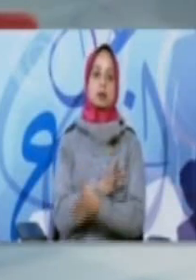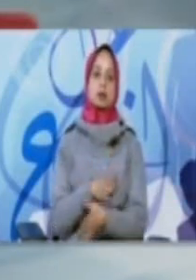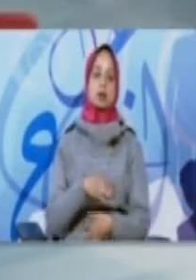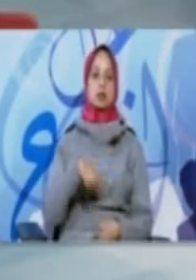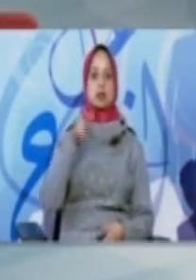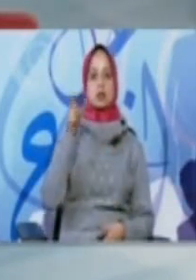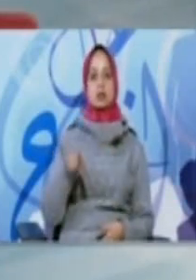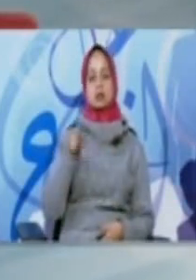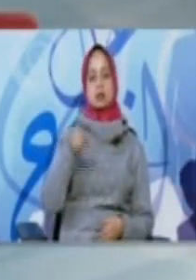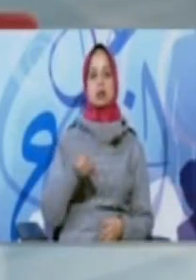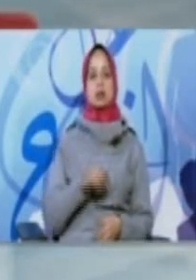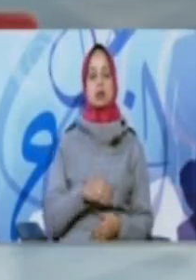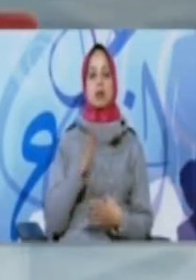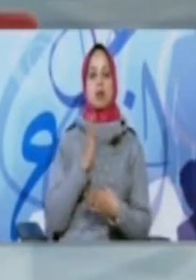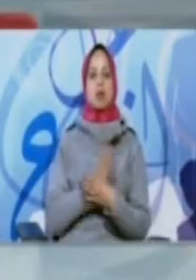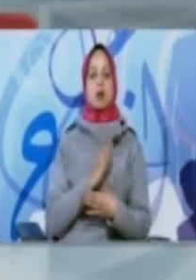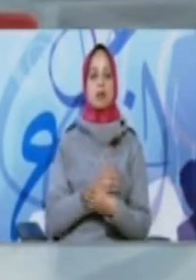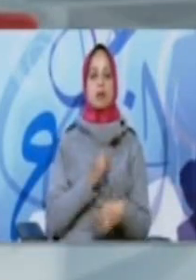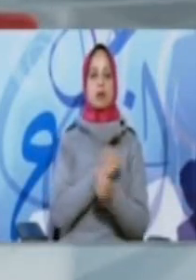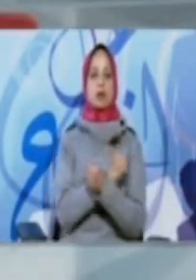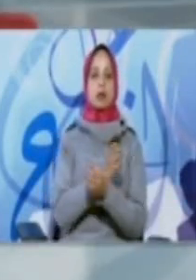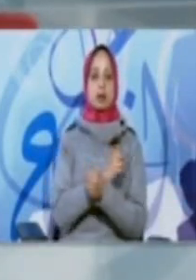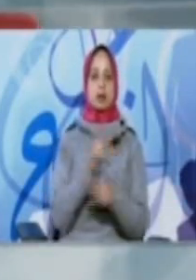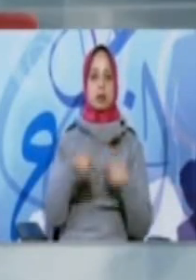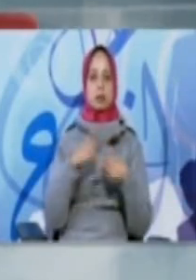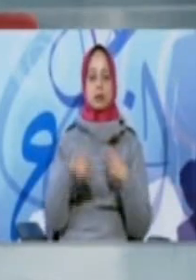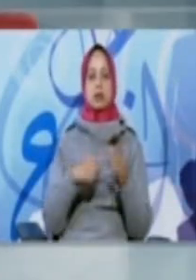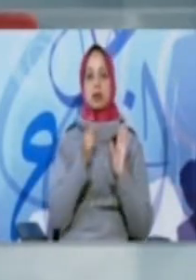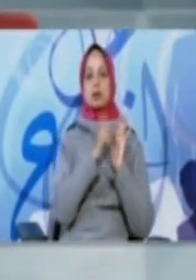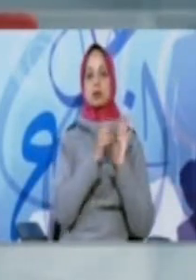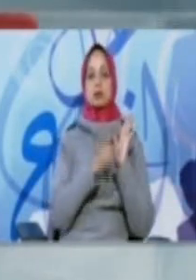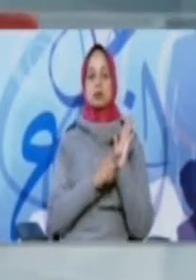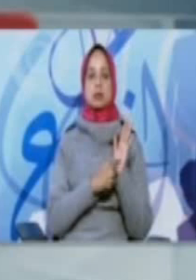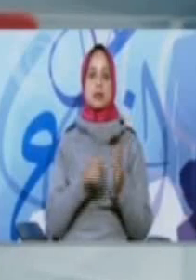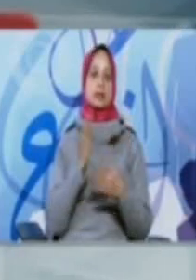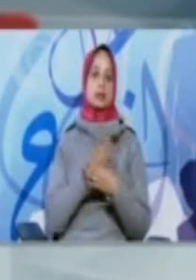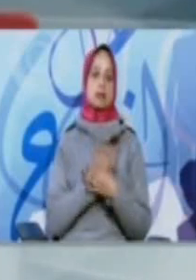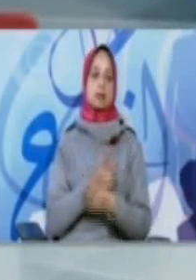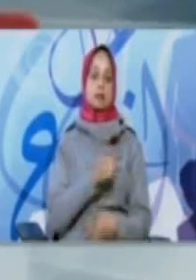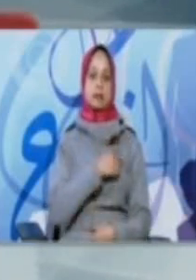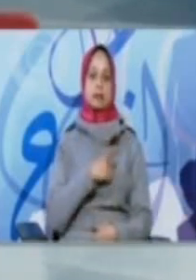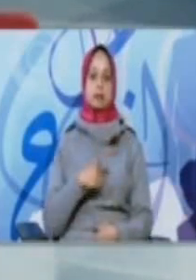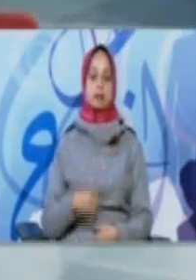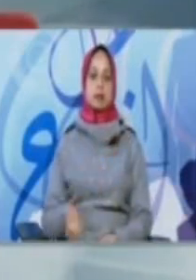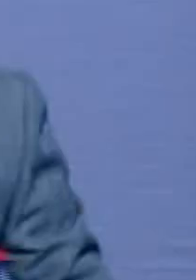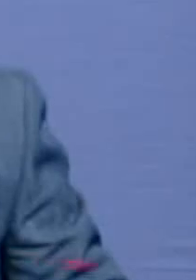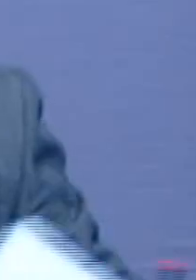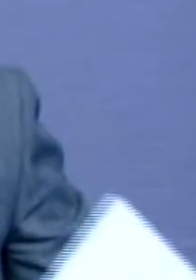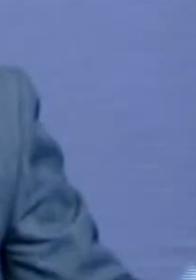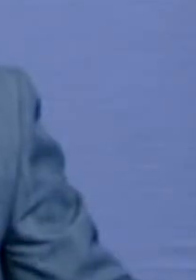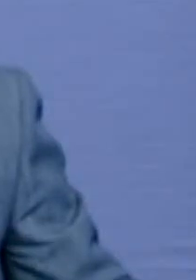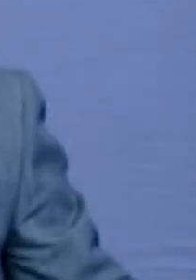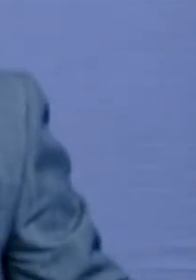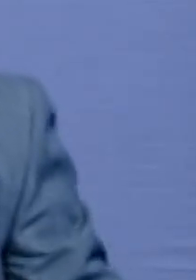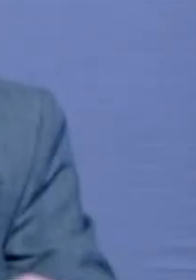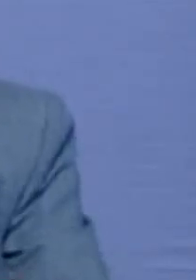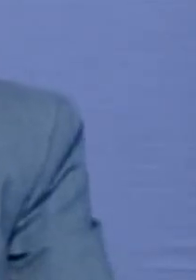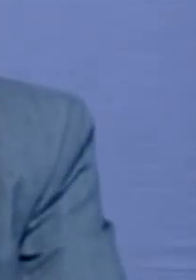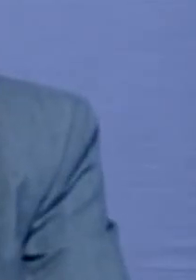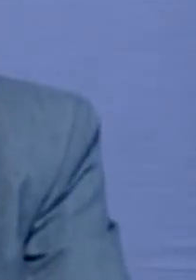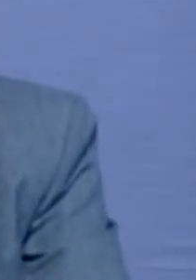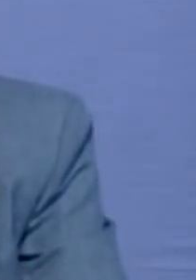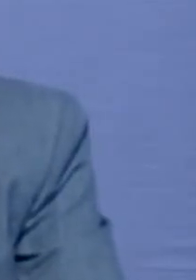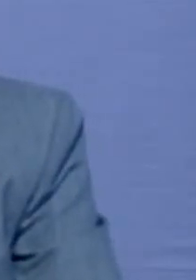الحريات التي نص عليها الدستور، ولذلك قالوا عليها ايه؟ وزارة محمد محمود وزارة القبضة الحديدية. طيب